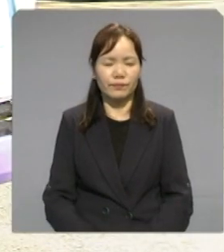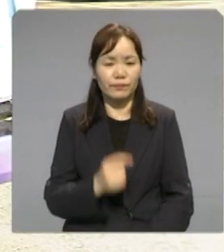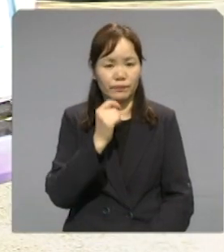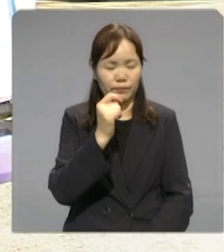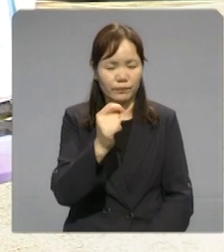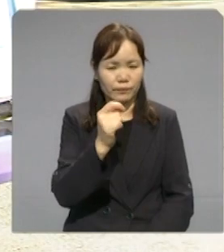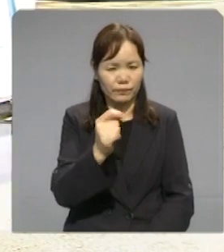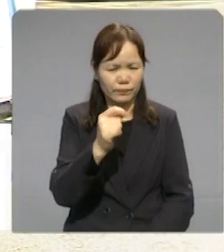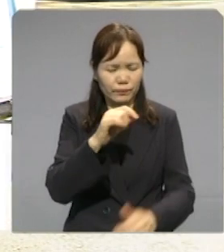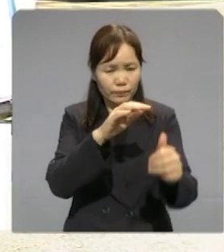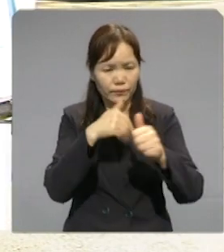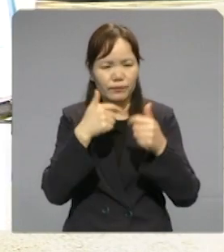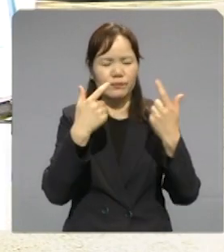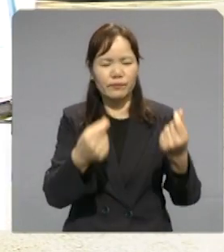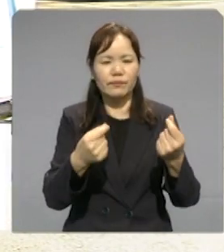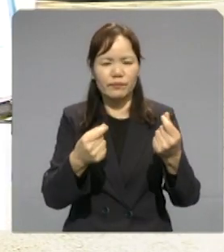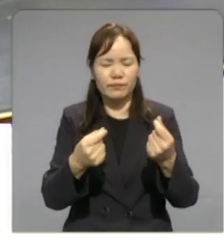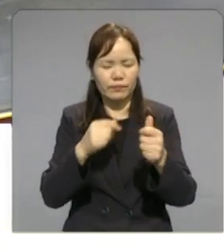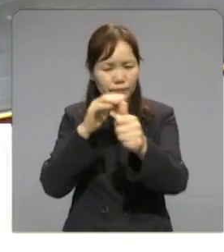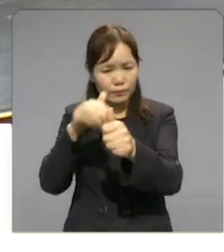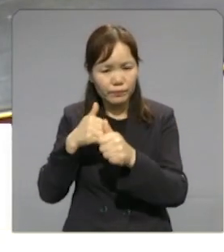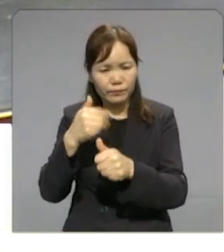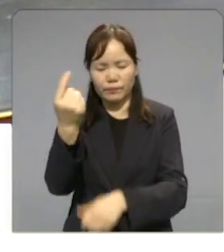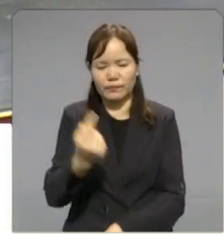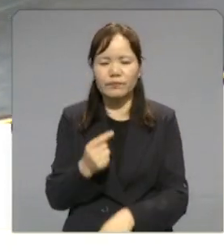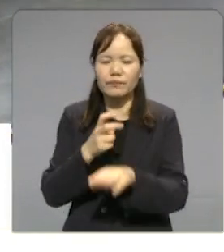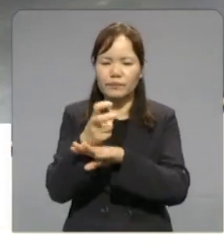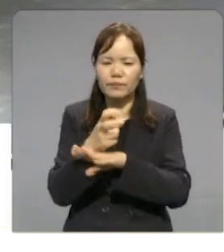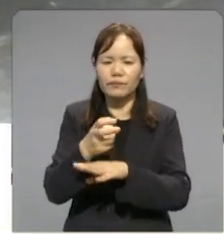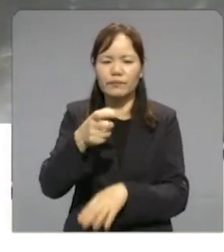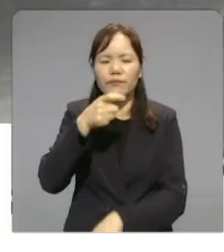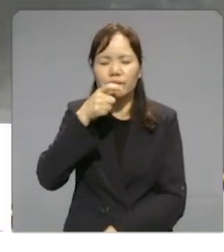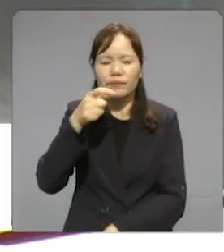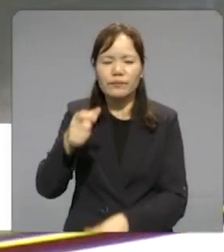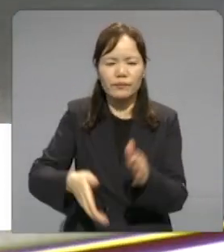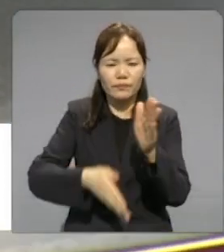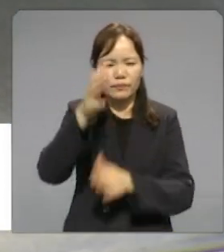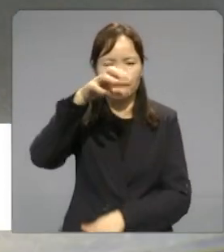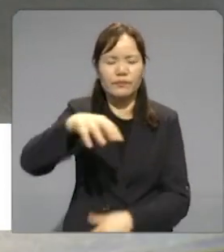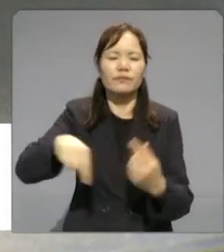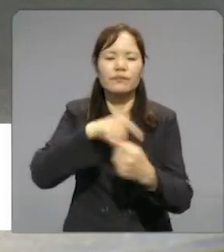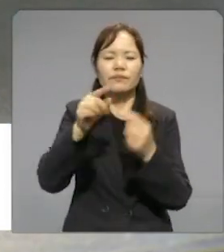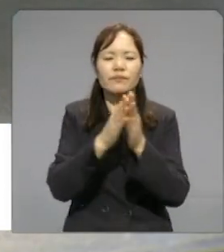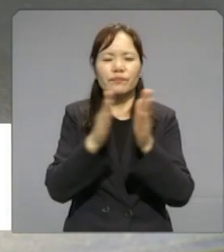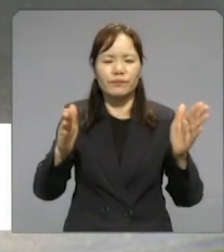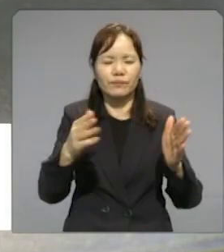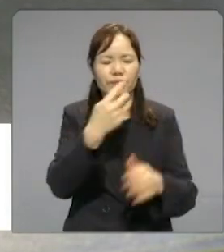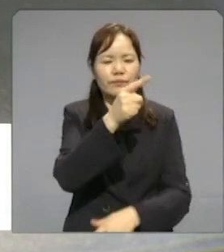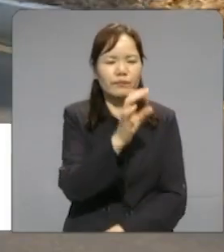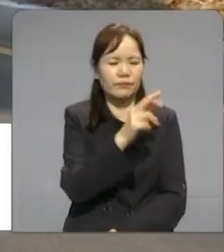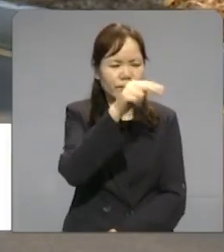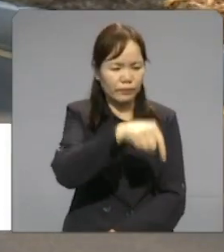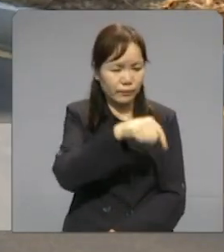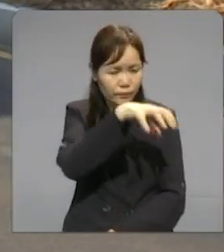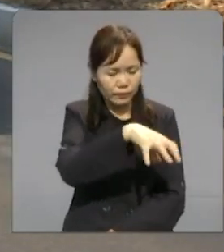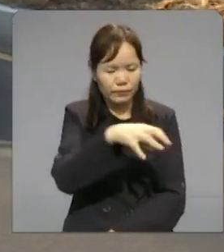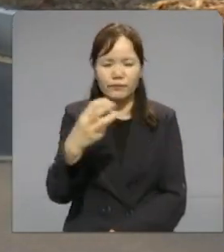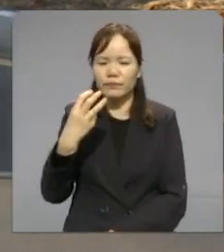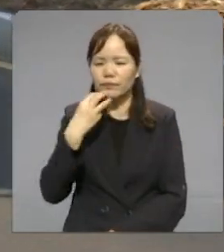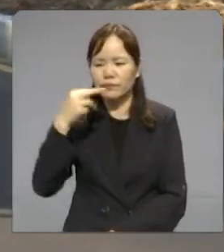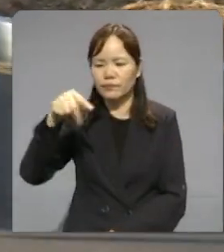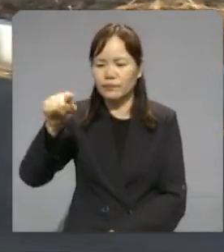콜택시처럼 불러서 탈수 있는 광역 콜버스가 수원시에서 운행을 시작했습니다. 구간은 권선구 당수지구에서